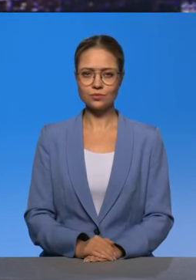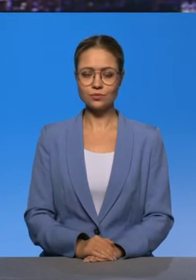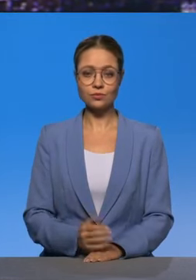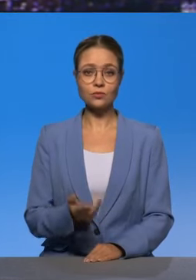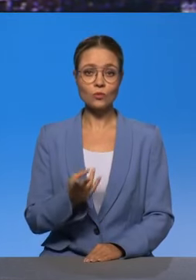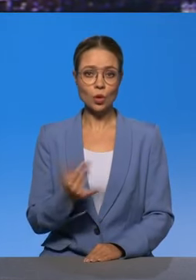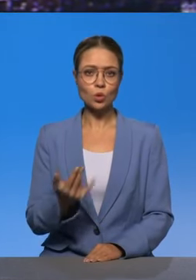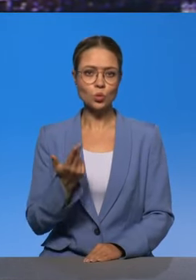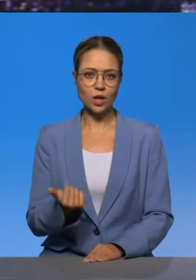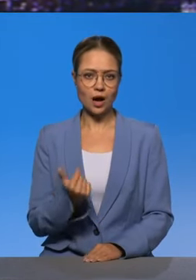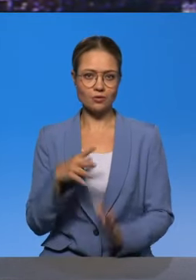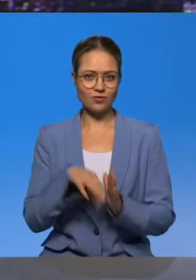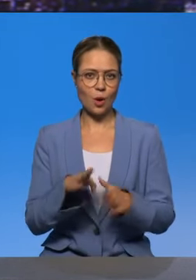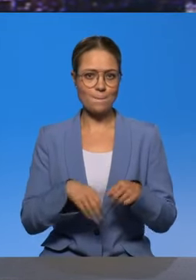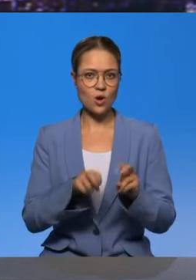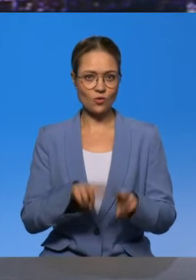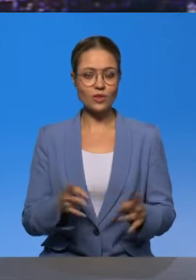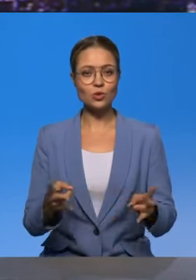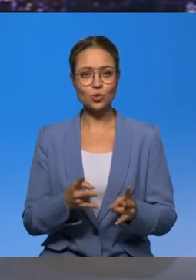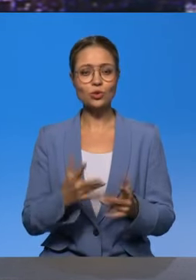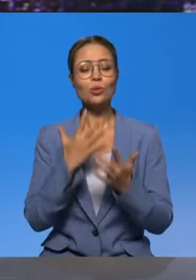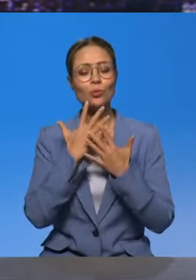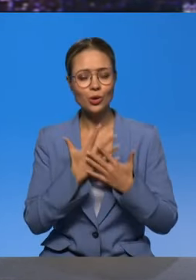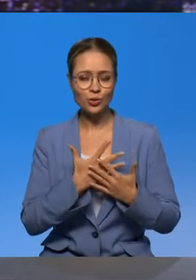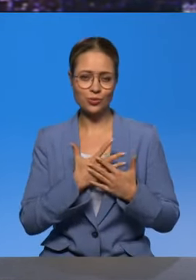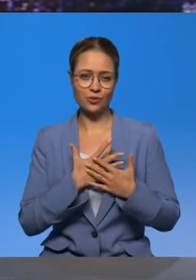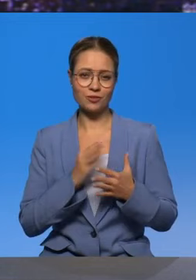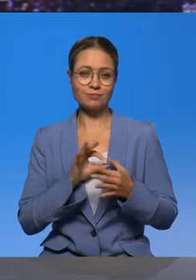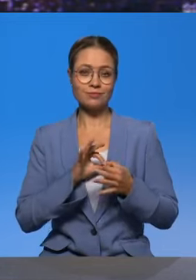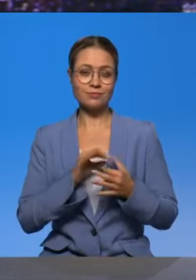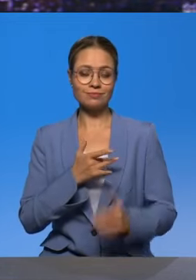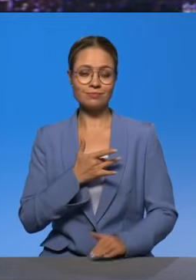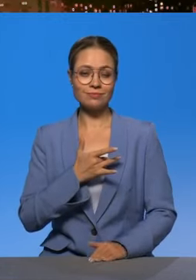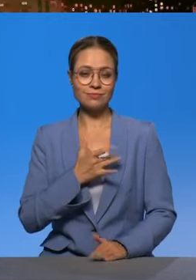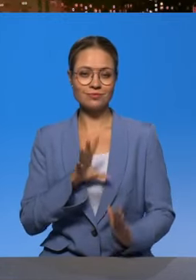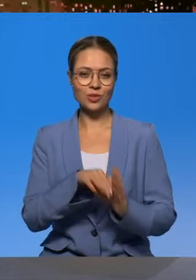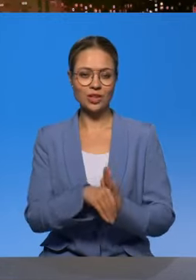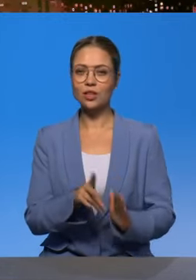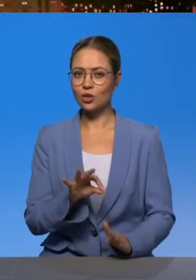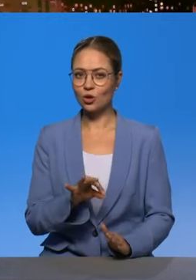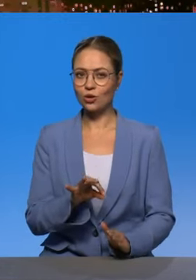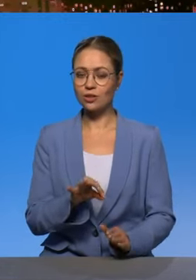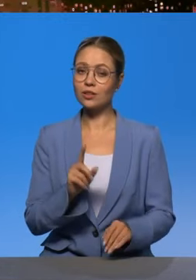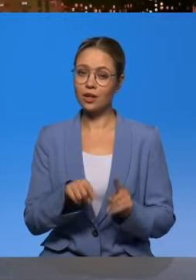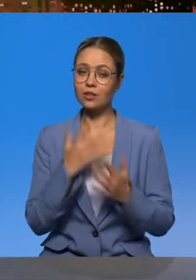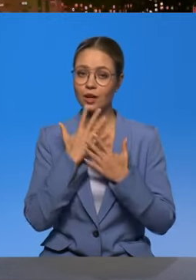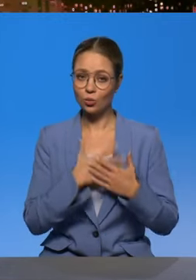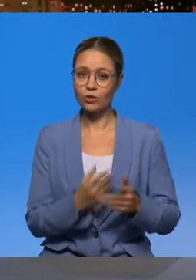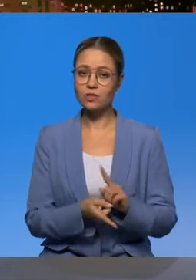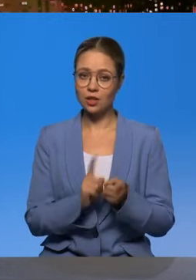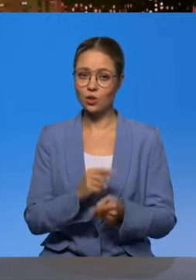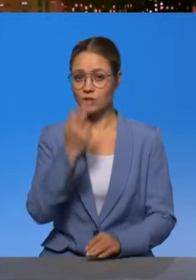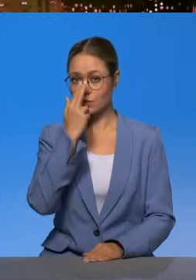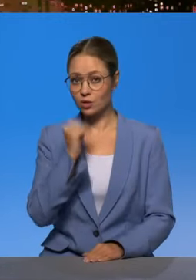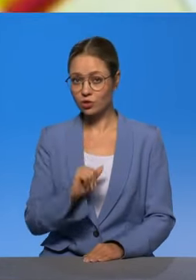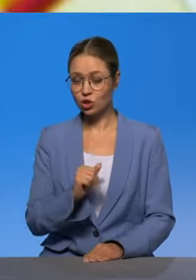профессию надо в идеале, конечно же, приходить по любви. Конечно. Но, вы знаете, Алексей, говорят, что даже любовь однажды переходит в привычку, а привычка в